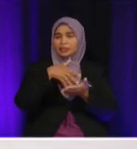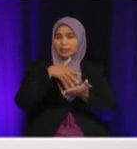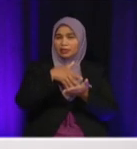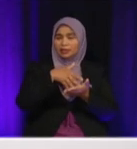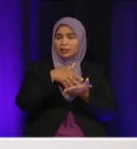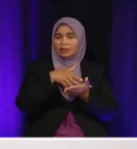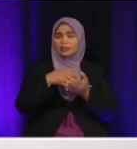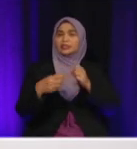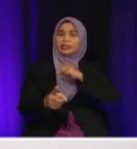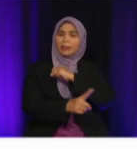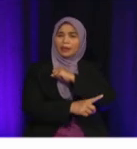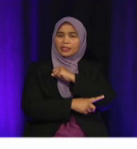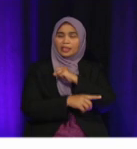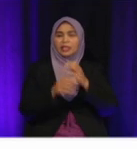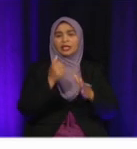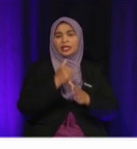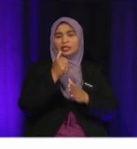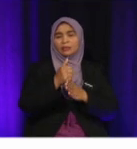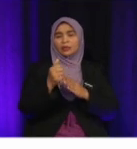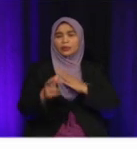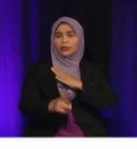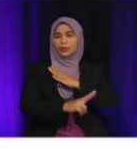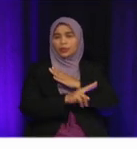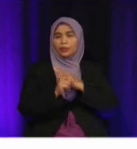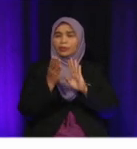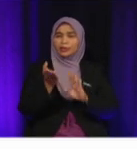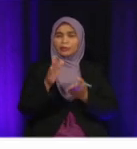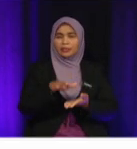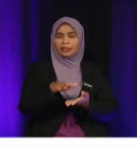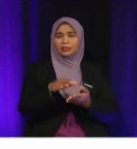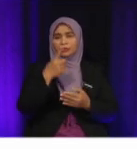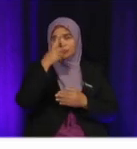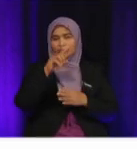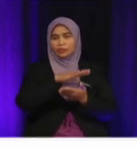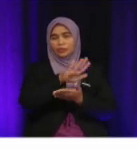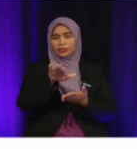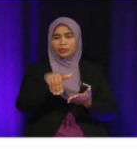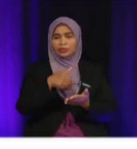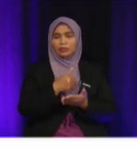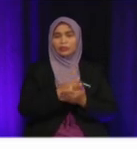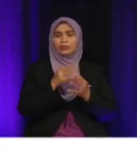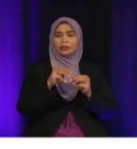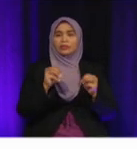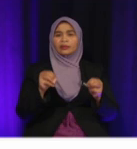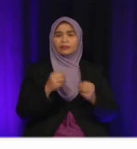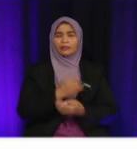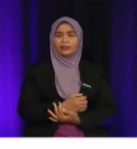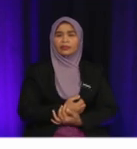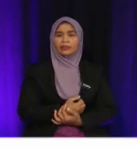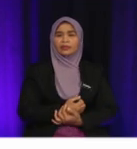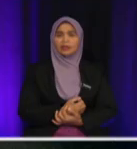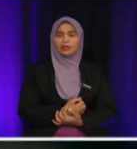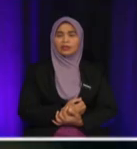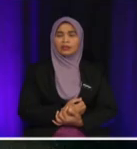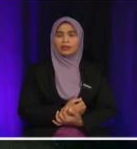mati. Ya Allah, betul. Teguran, denda, penjara, sebatan, hukuman mati. Jadi untuk semua murid-murid ni, saya nak bagi semua kumbang-kumbang tu dekat diorang. Kita nak